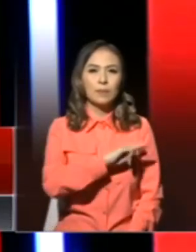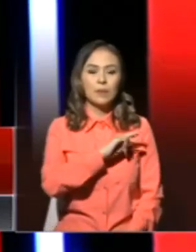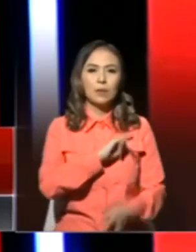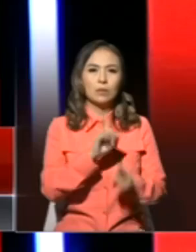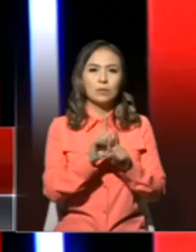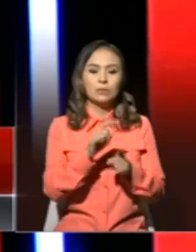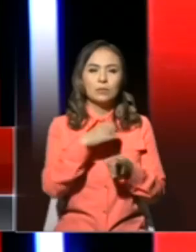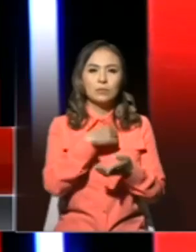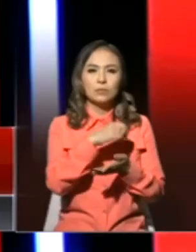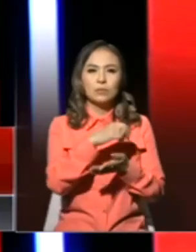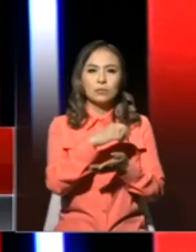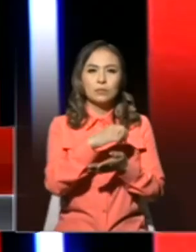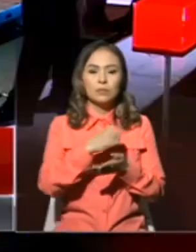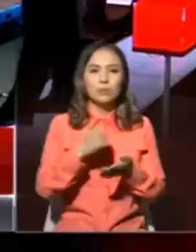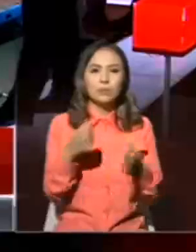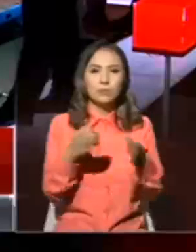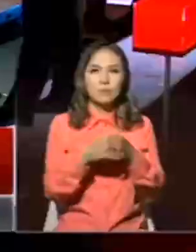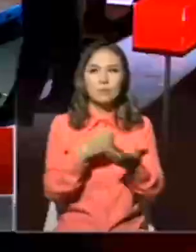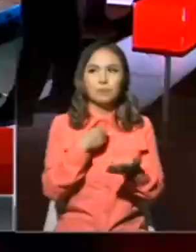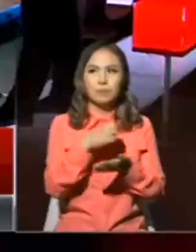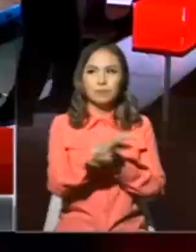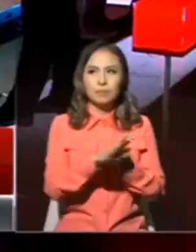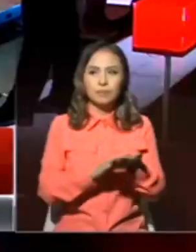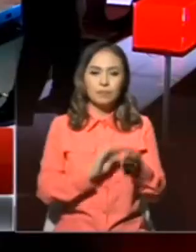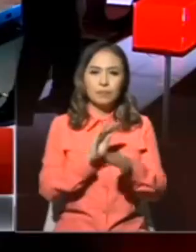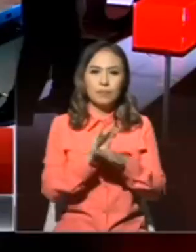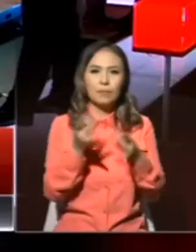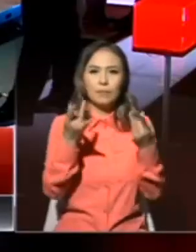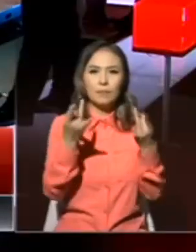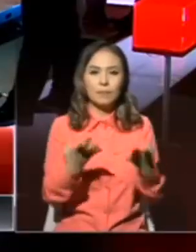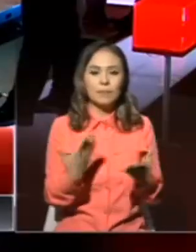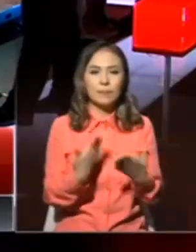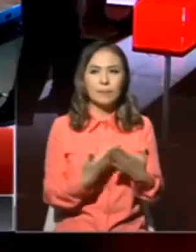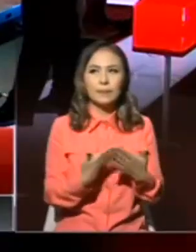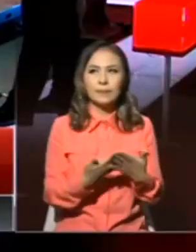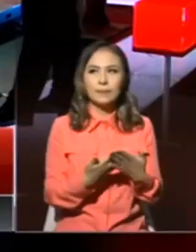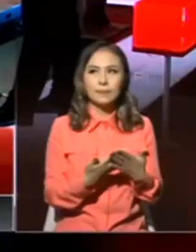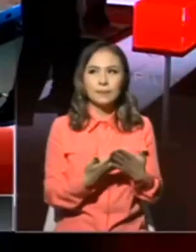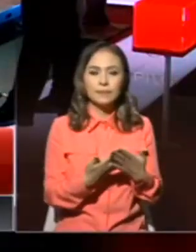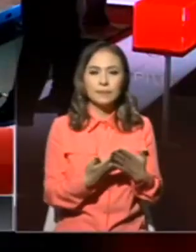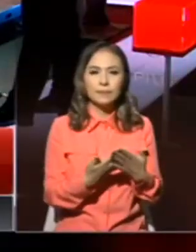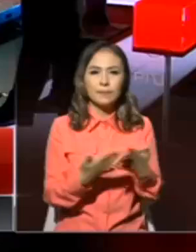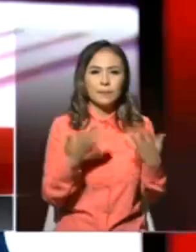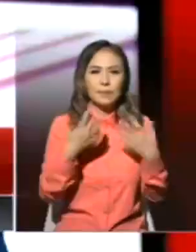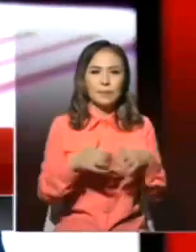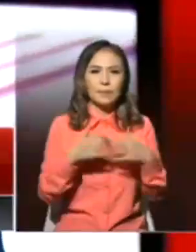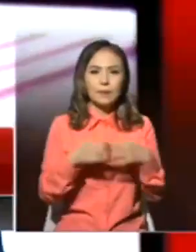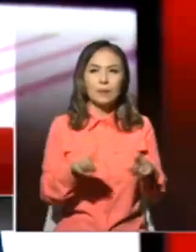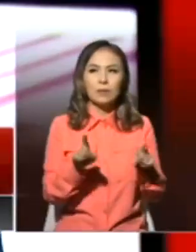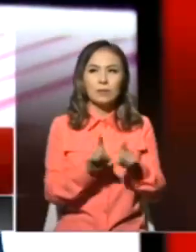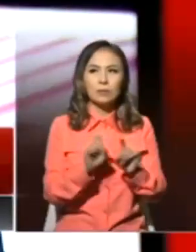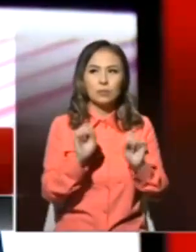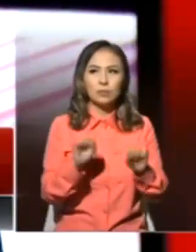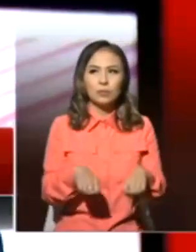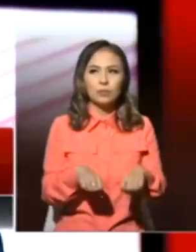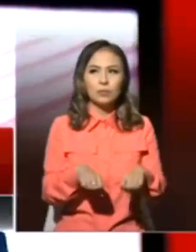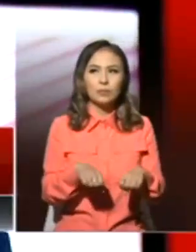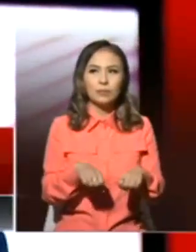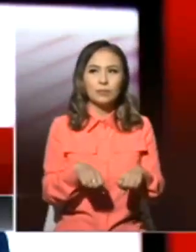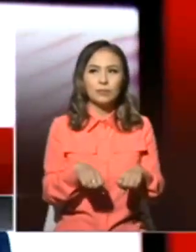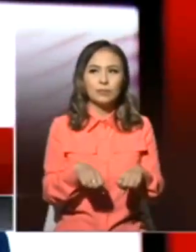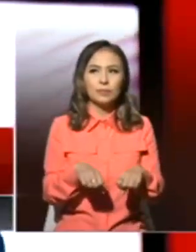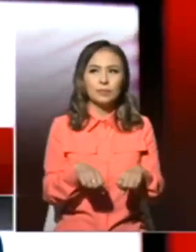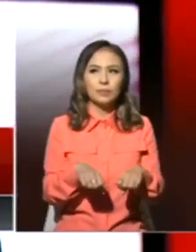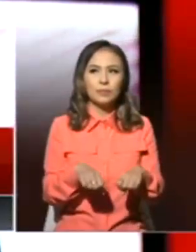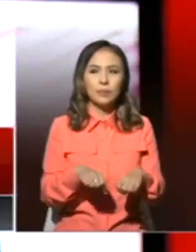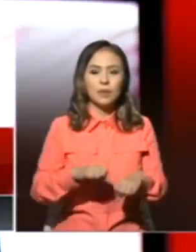қарай жалғастырып әкетейін. Бұның қарапайым ғана бір есебін былай шығаруға болатын шығар.